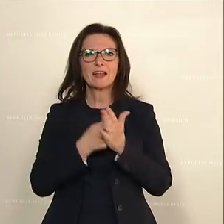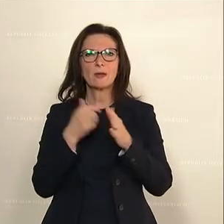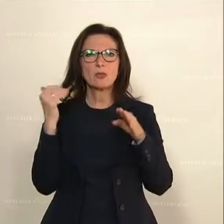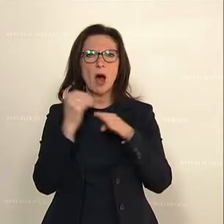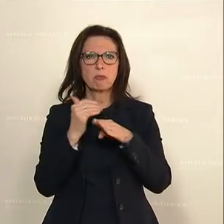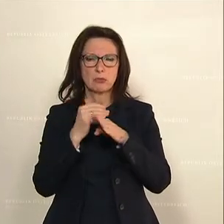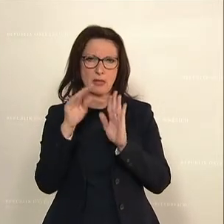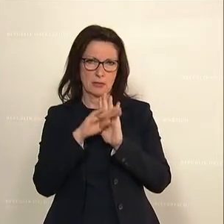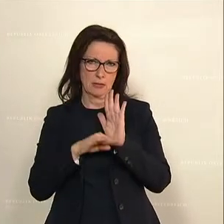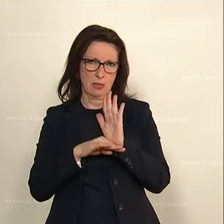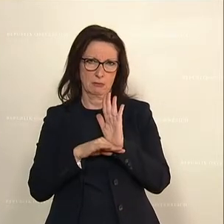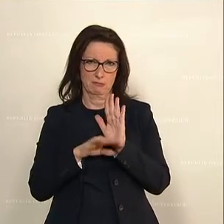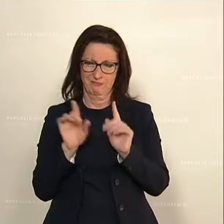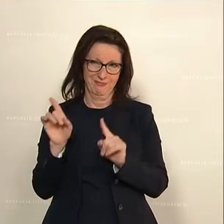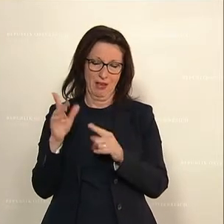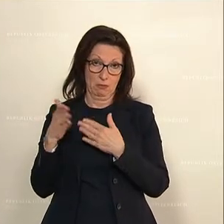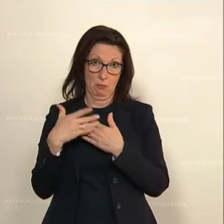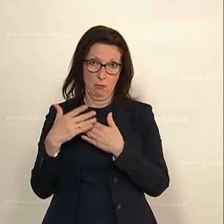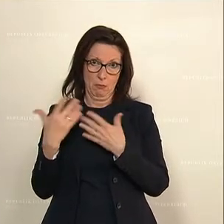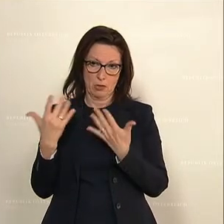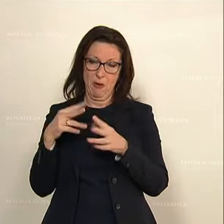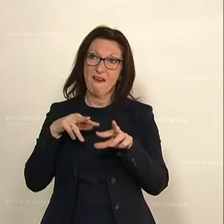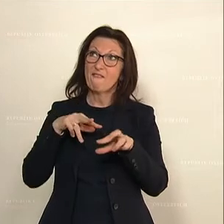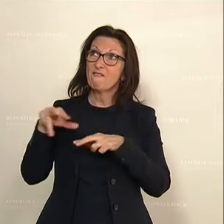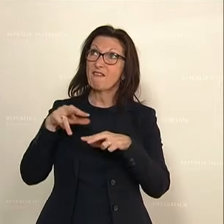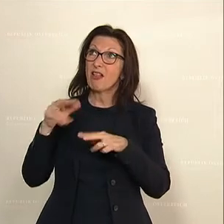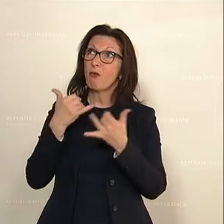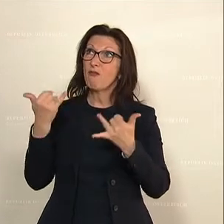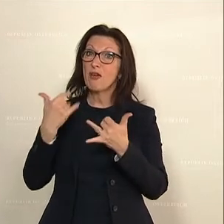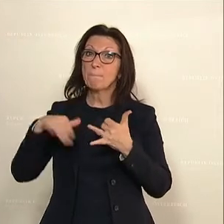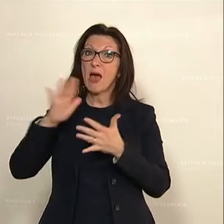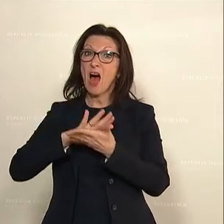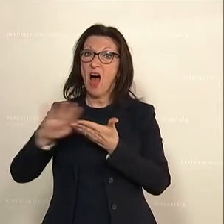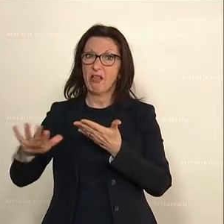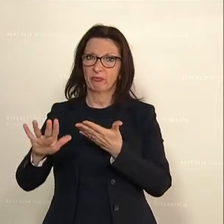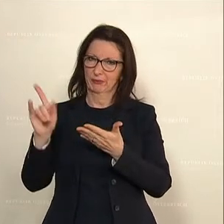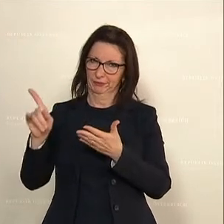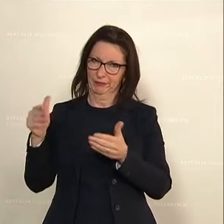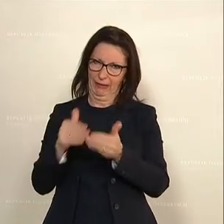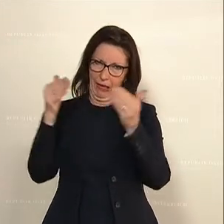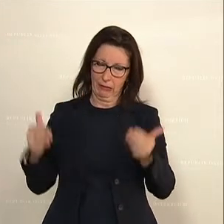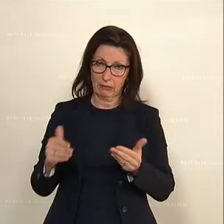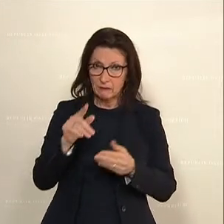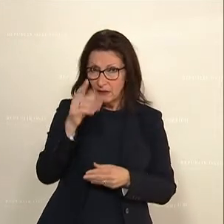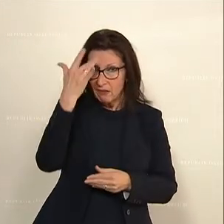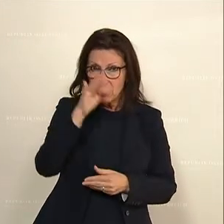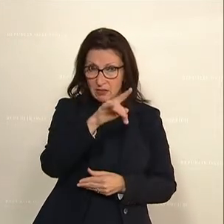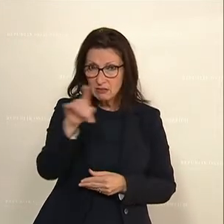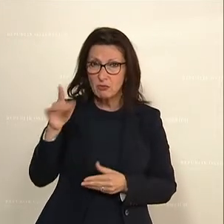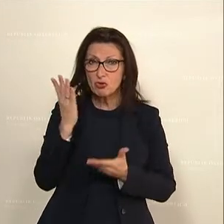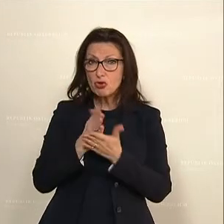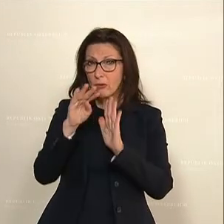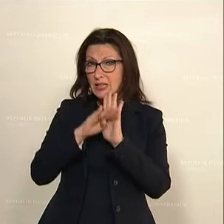Energiekostenausgleichsgesetz. Ein Negativbeispiel der Verwaltungsvereinfachung. Ich weiß nicht, ob Sie sich das Gesetz einmal durchgelesen